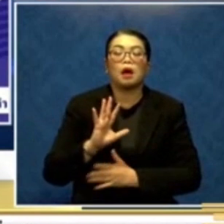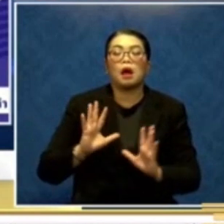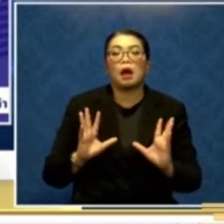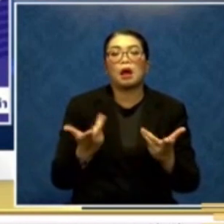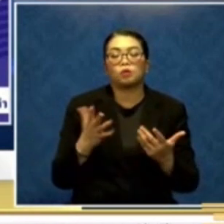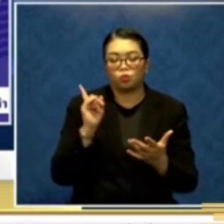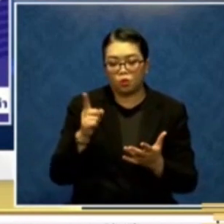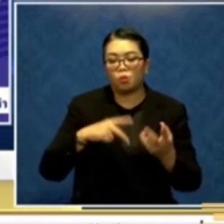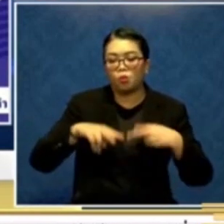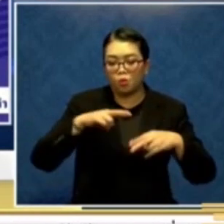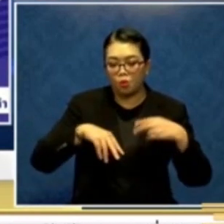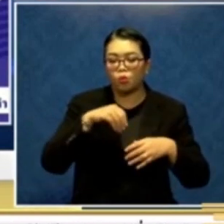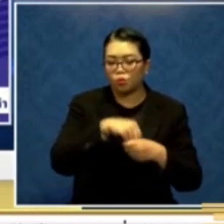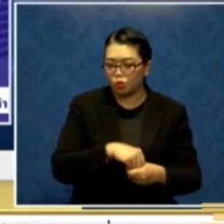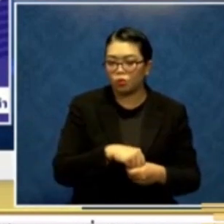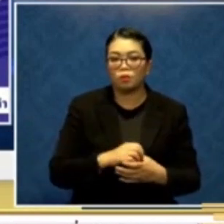แต่ปัจน